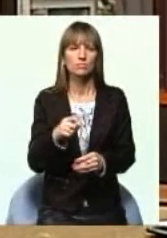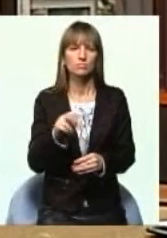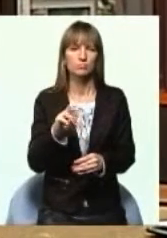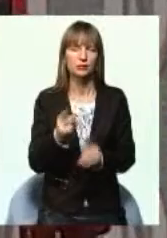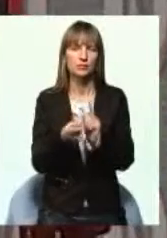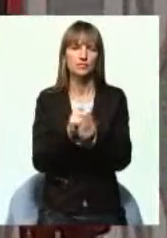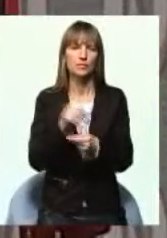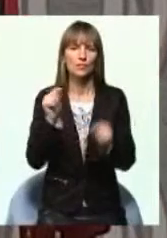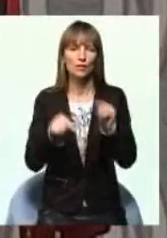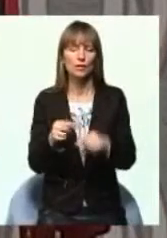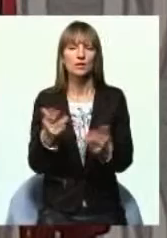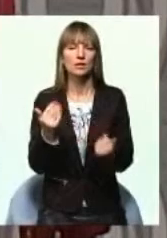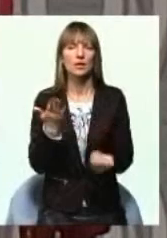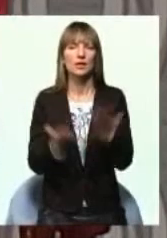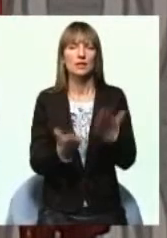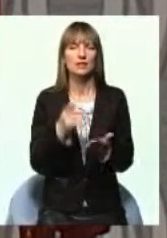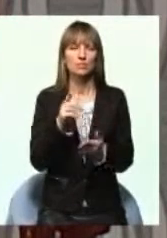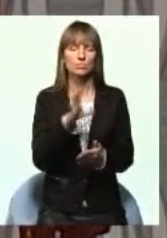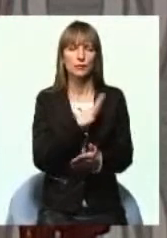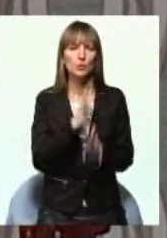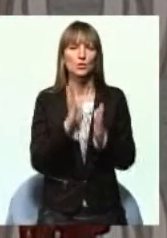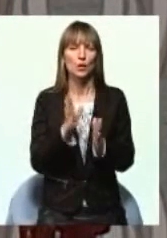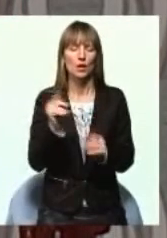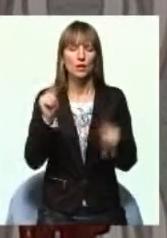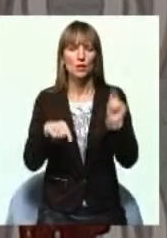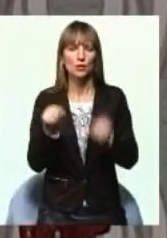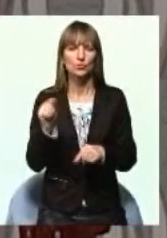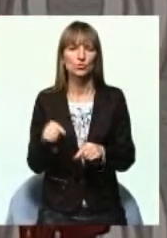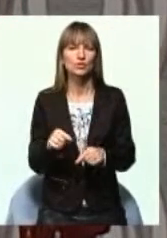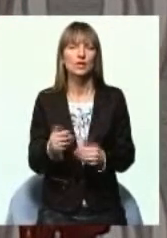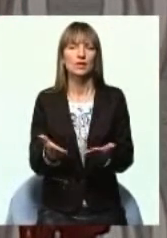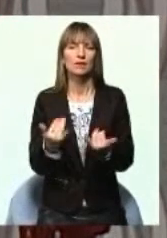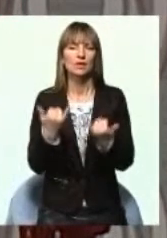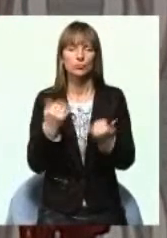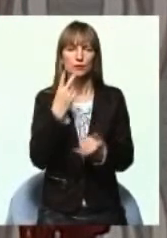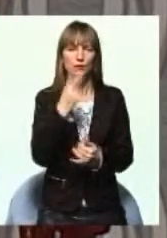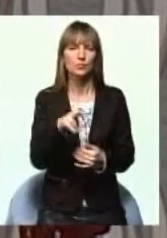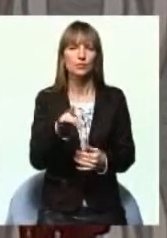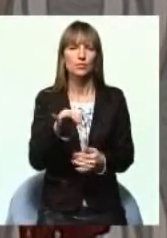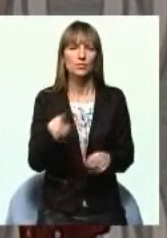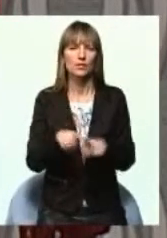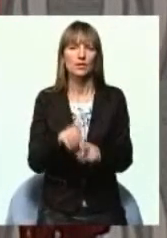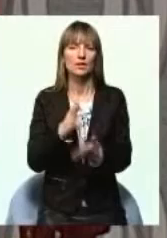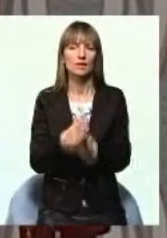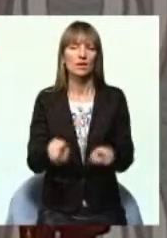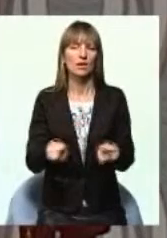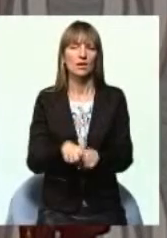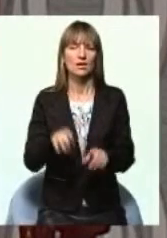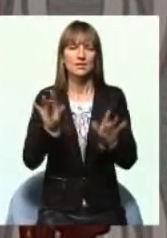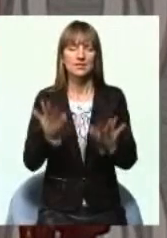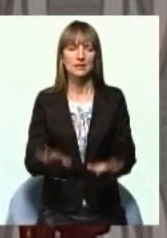дощ. Так, якщо він випадає, то він випадає у вигляді крапель. Ну, а давайте ж зараз подивимось про таке явище, як сніг.